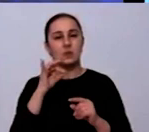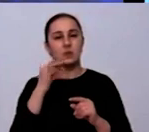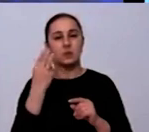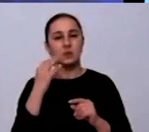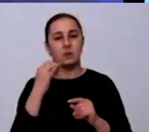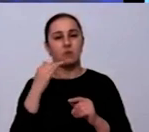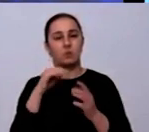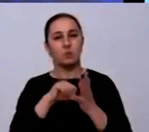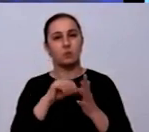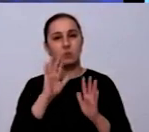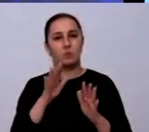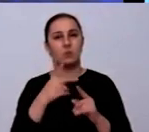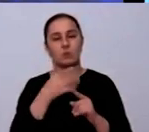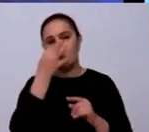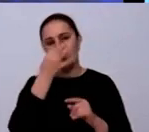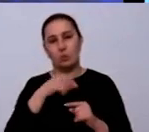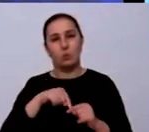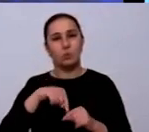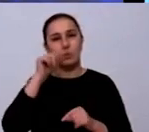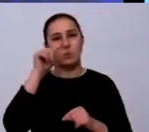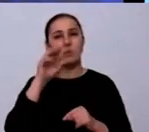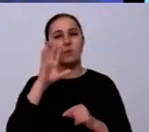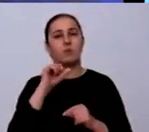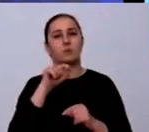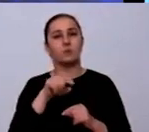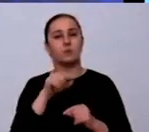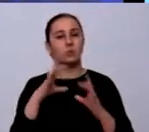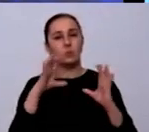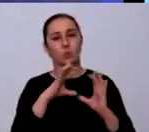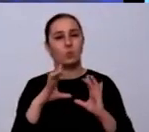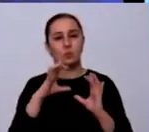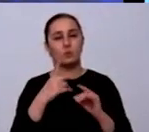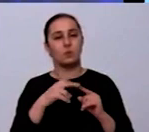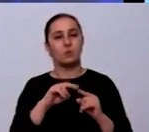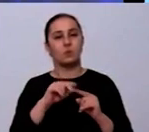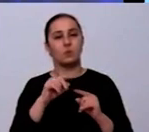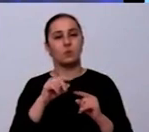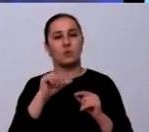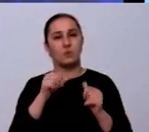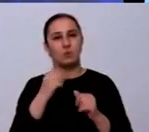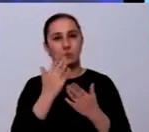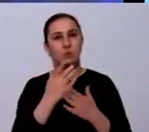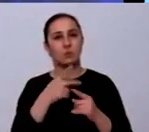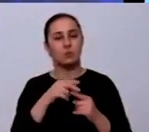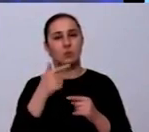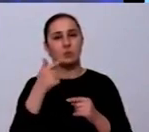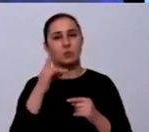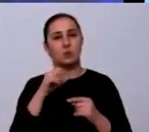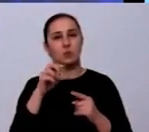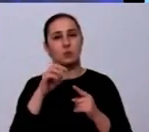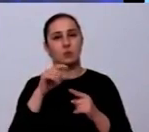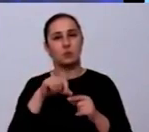tugmasini bosgan holda to'g'ri qilib tortmoqda. Bizda quruq aylana figurasi chiqdi, bizga esa gradient kerak